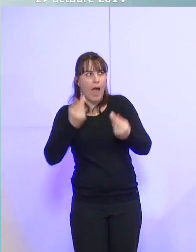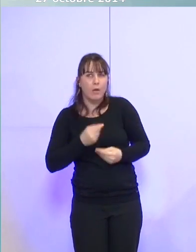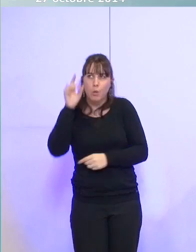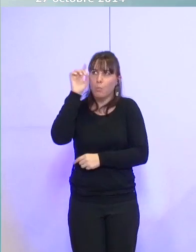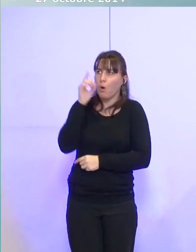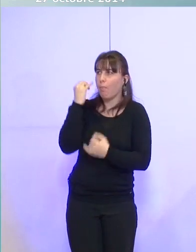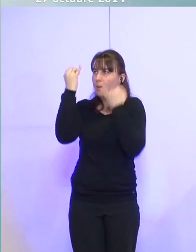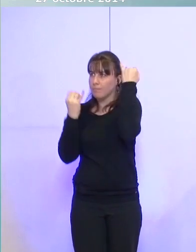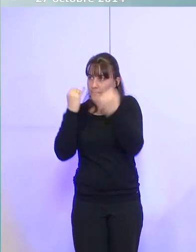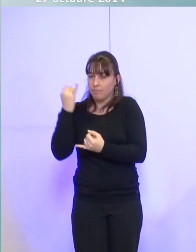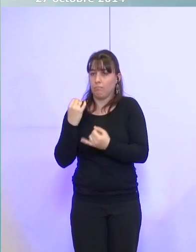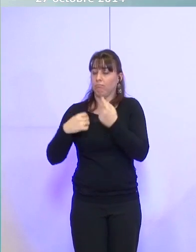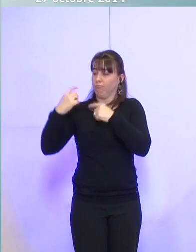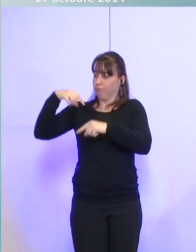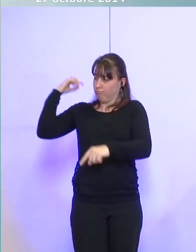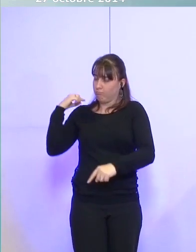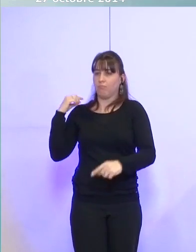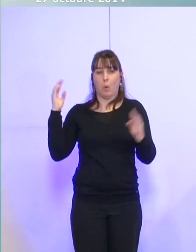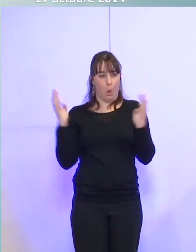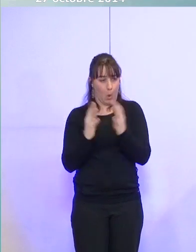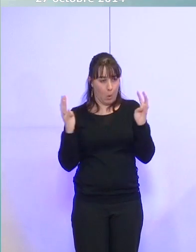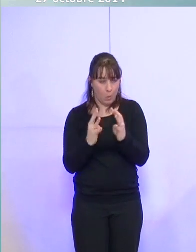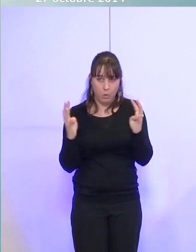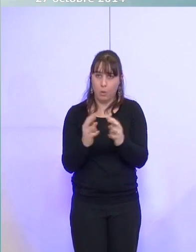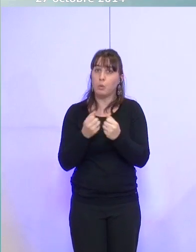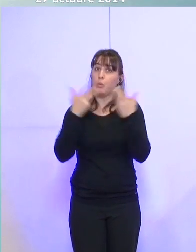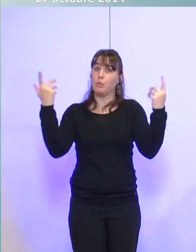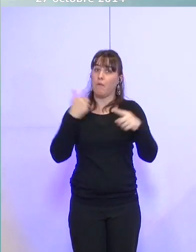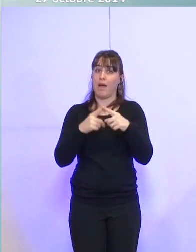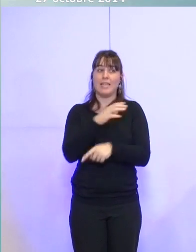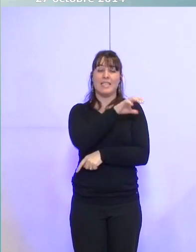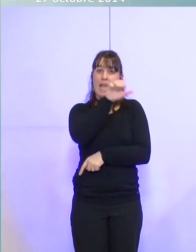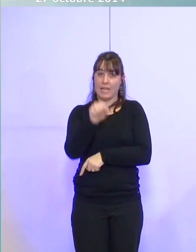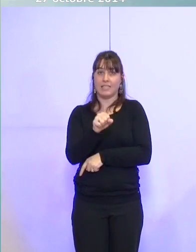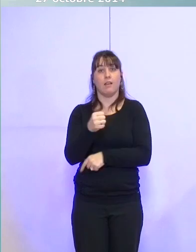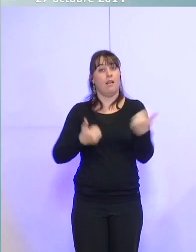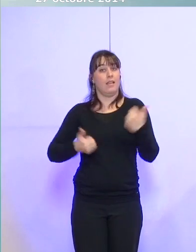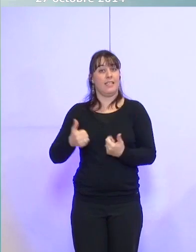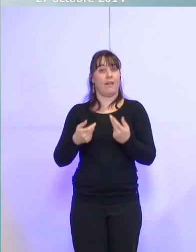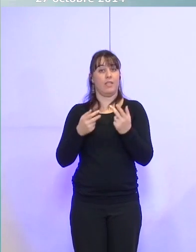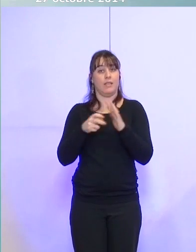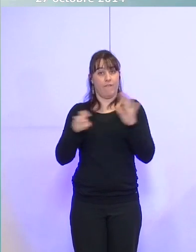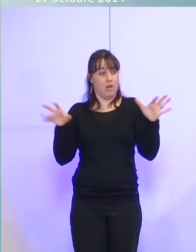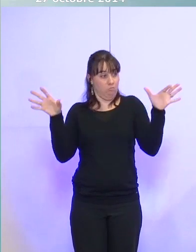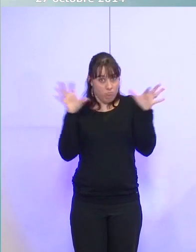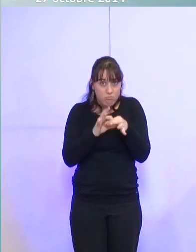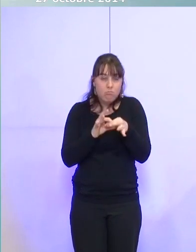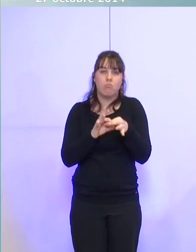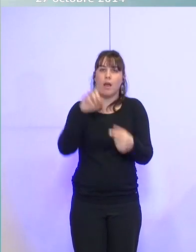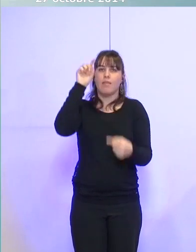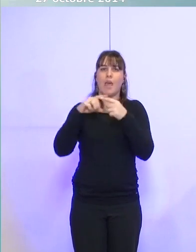rencontres ont été organisées réunissant les services de la ville et du CCS, avec une préoccupation du travail sur le